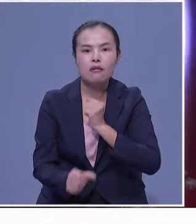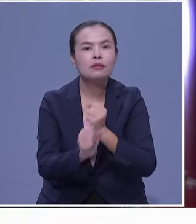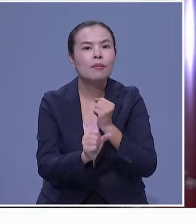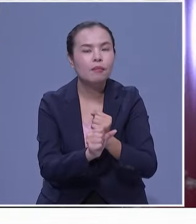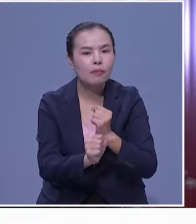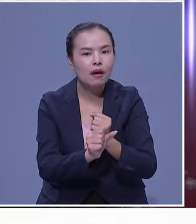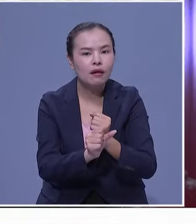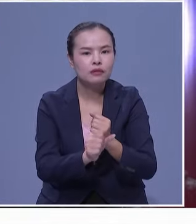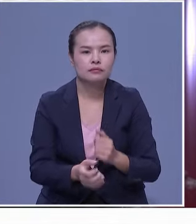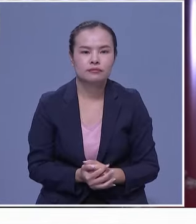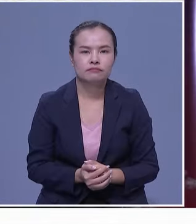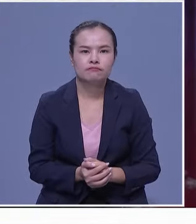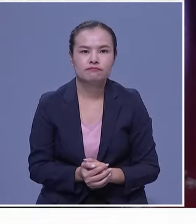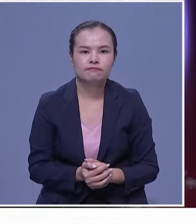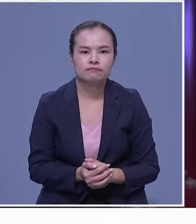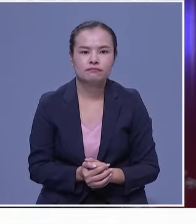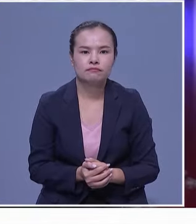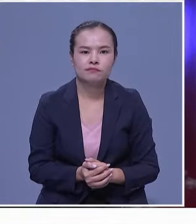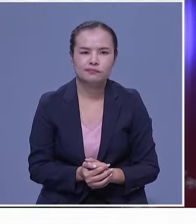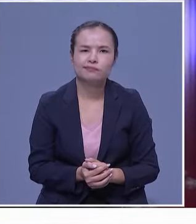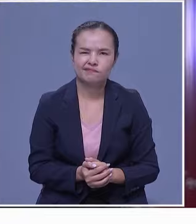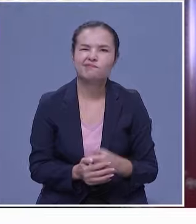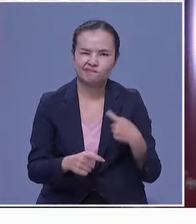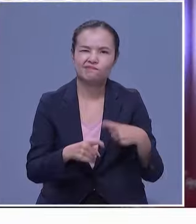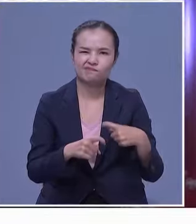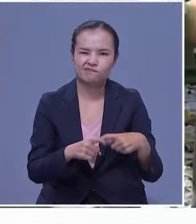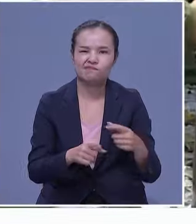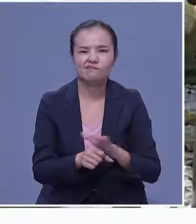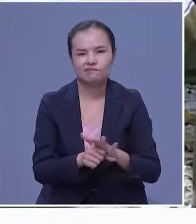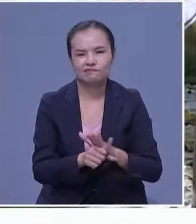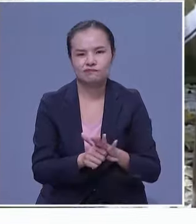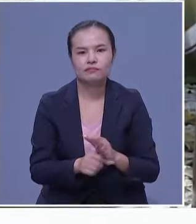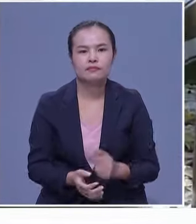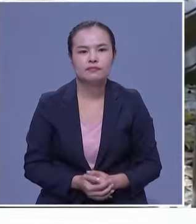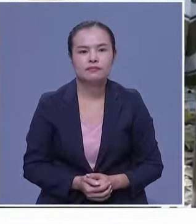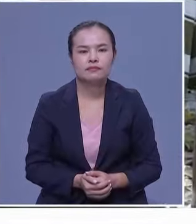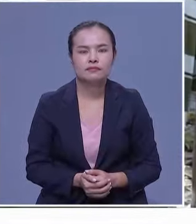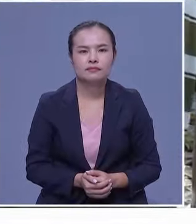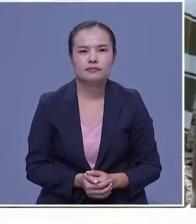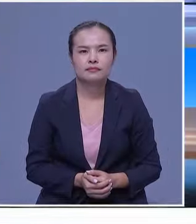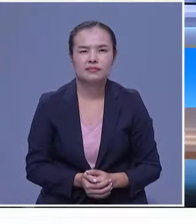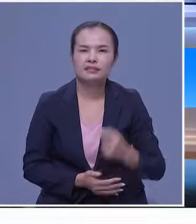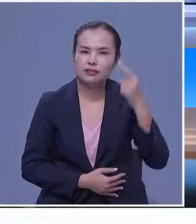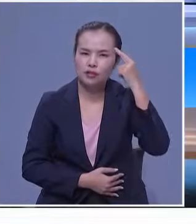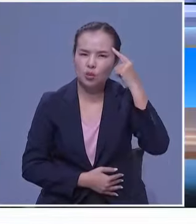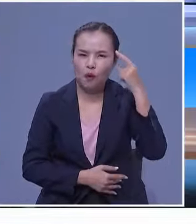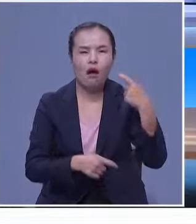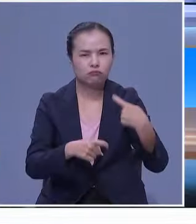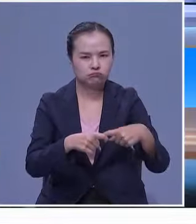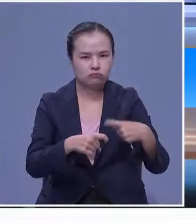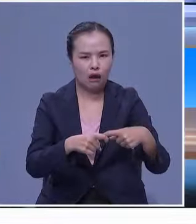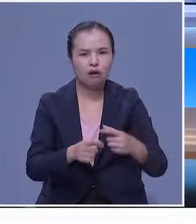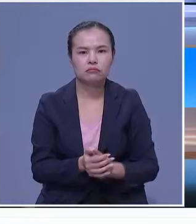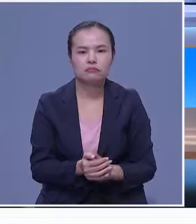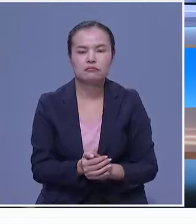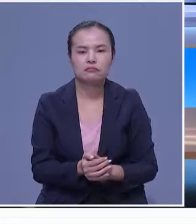เนี่ยก็คงจะยากลำบากพอสมควร ดูอาจารย์พิชัยจะมองว่ายากเหมือนกันนะคะกับ